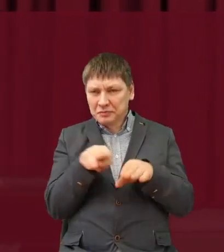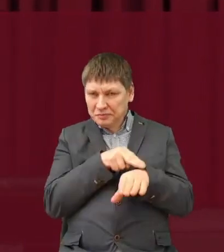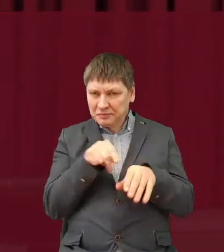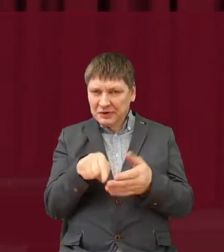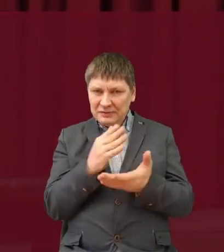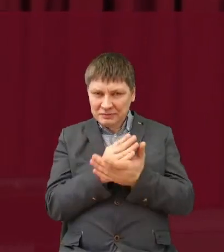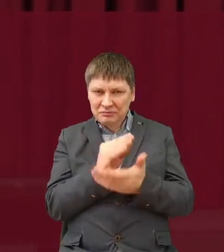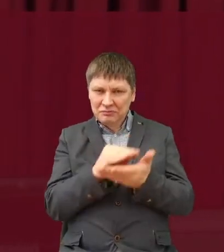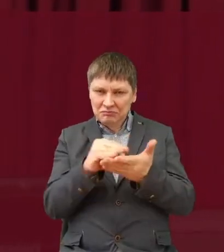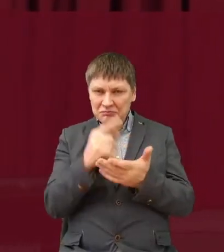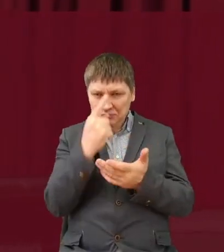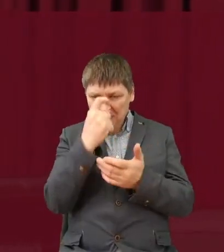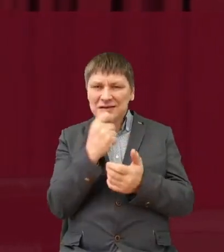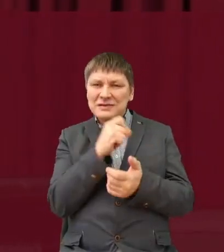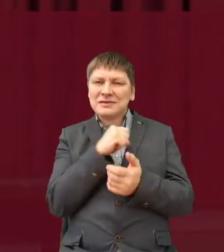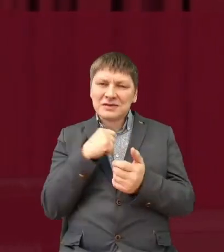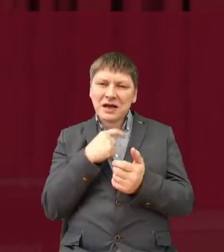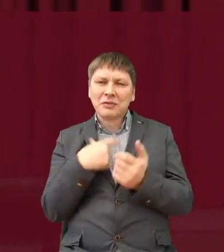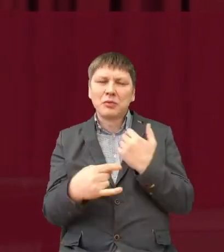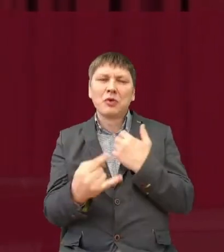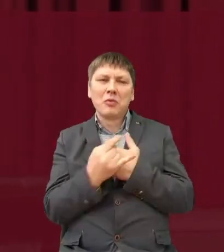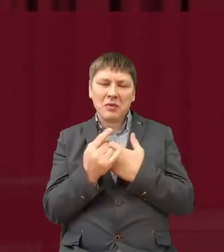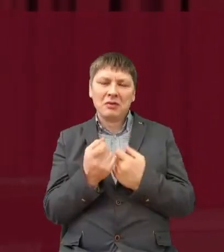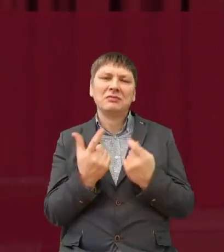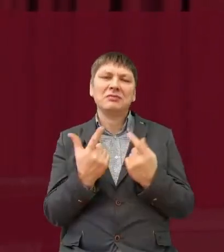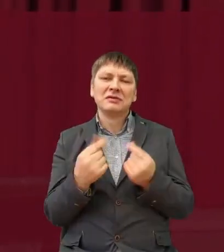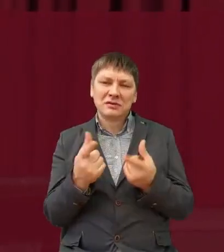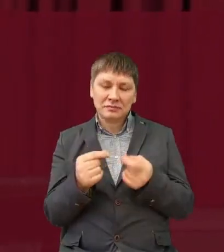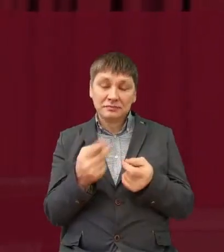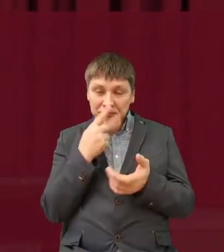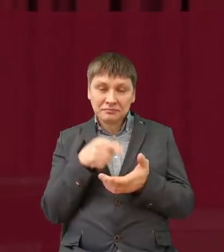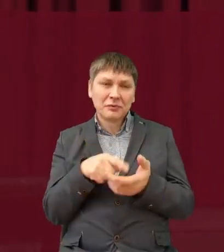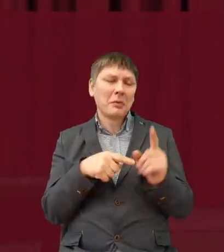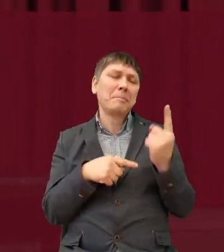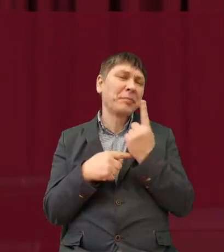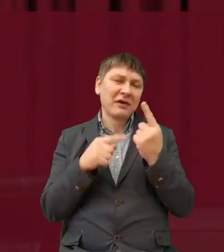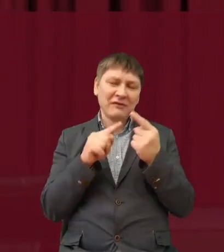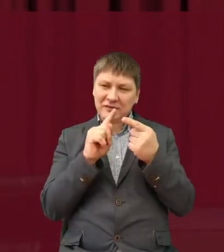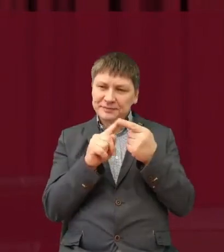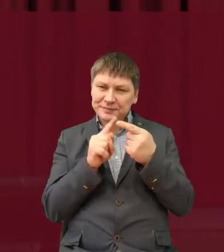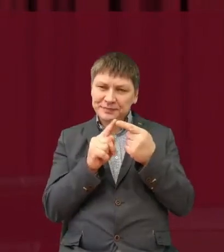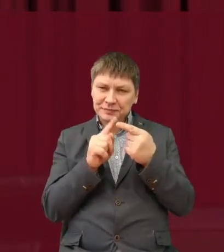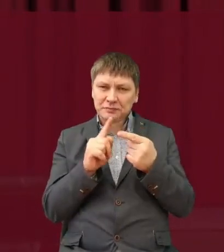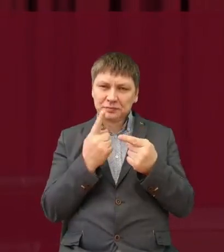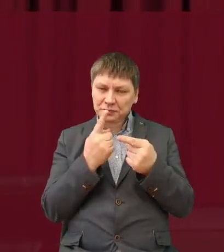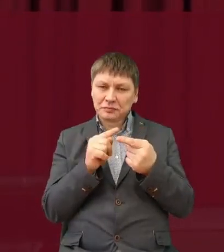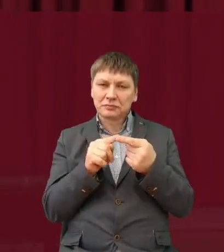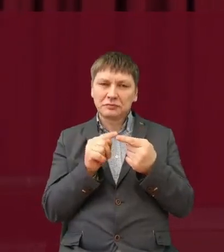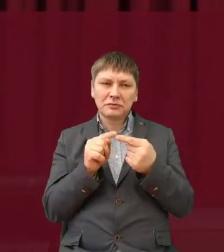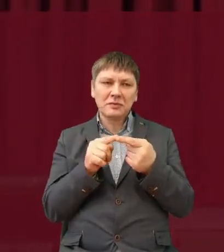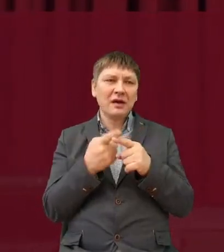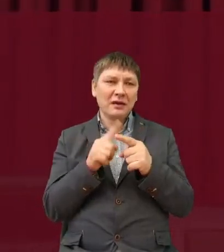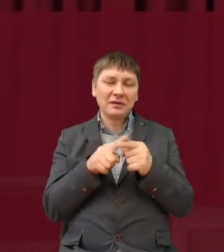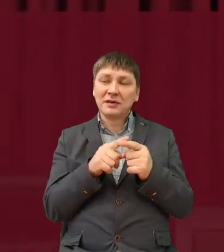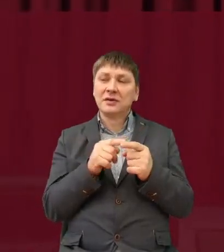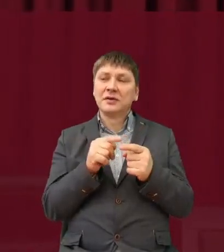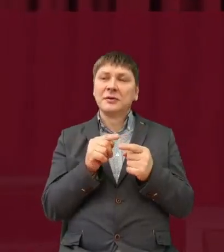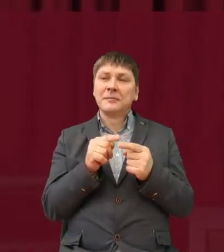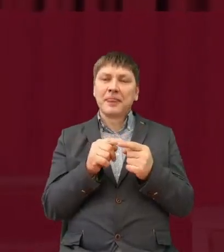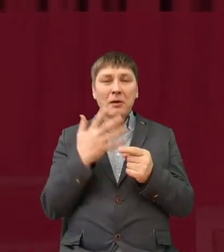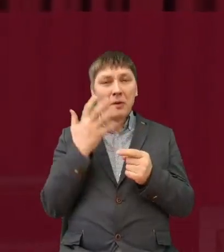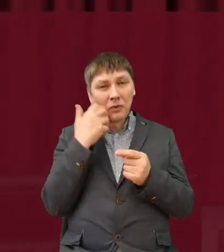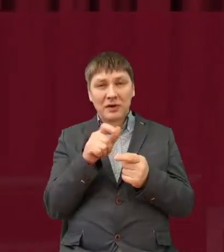и Первое что я хотел бы заметить первое такое вот состояние или качество это то состояние